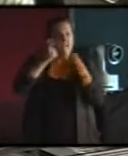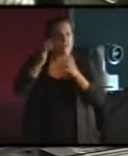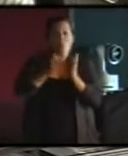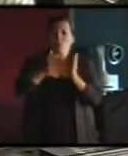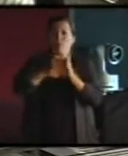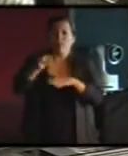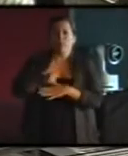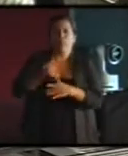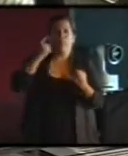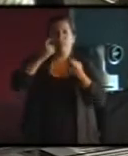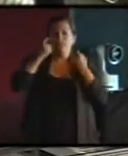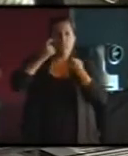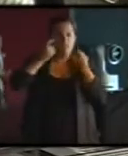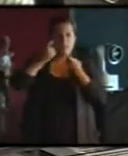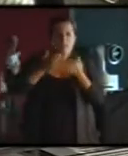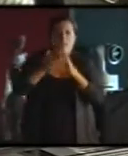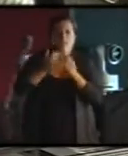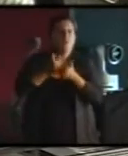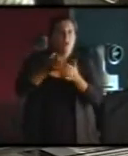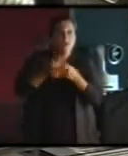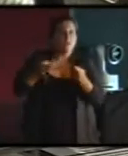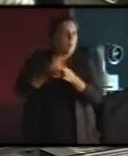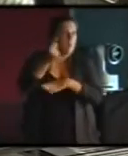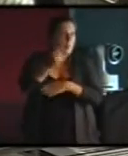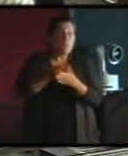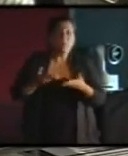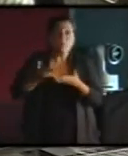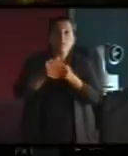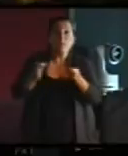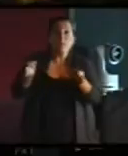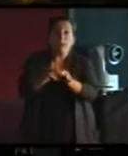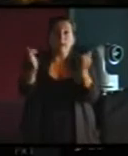et surtout dans cette histoire de salle de fête fermée maintenant,